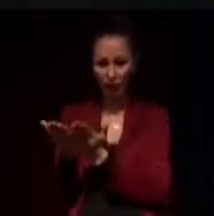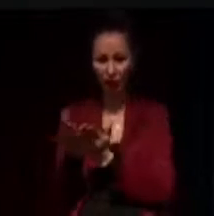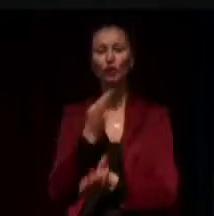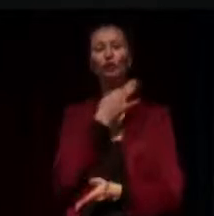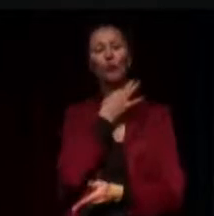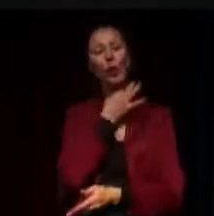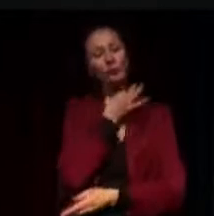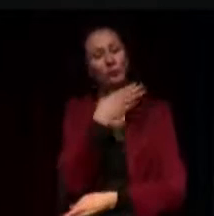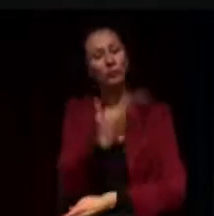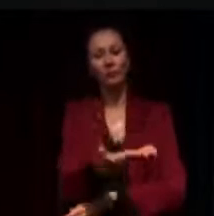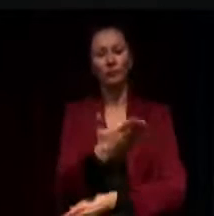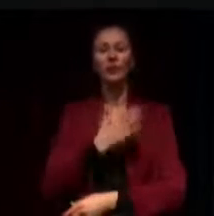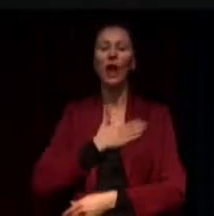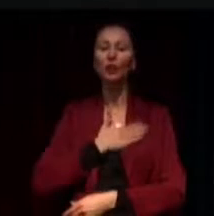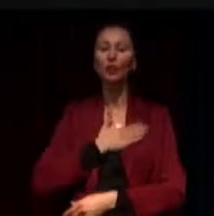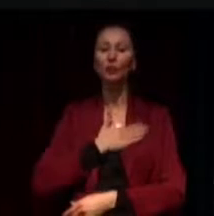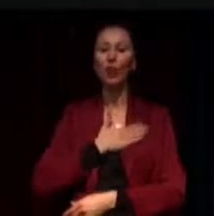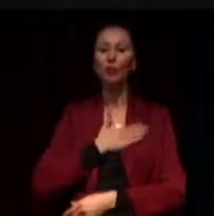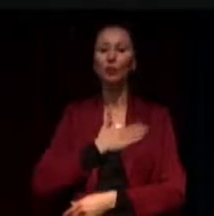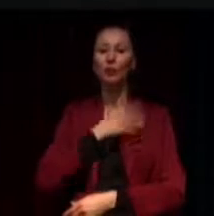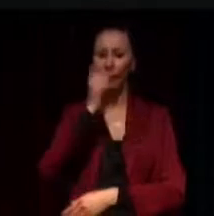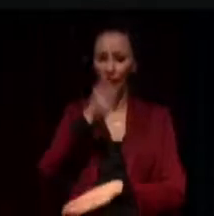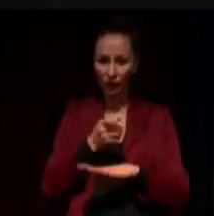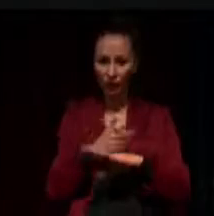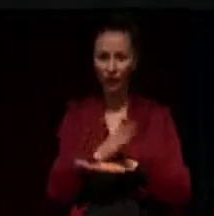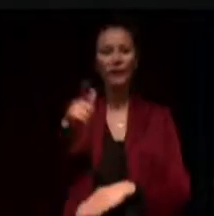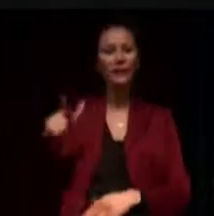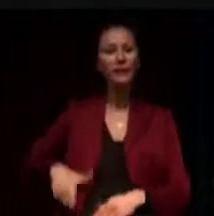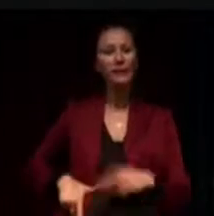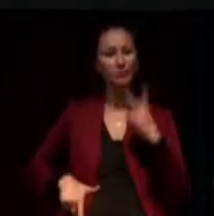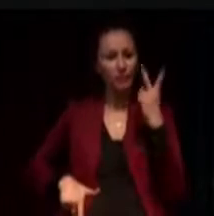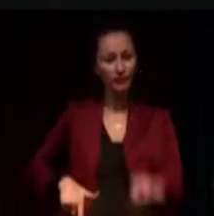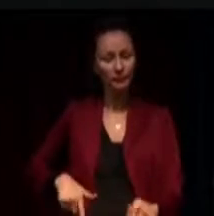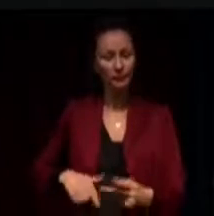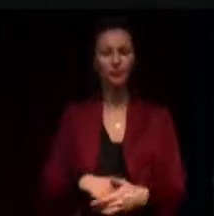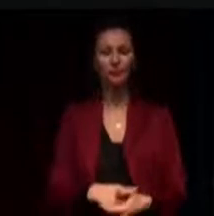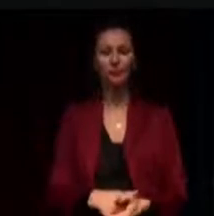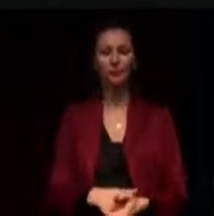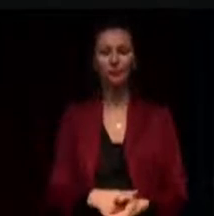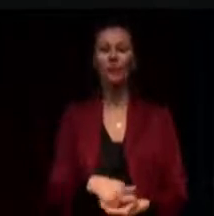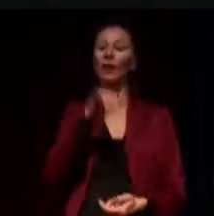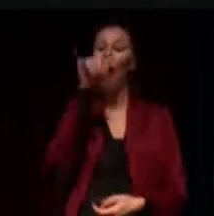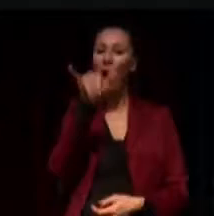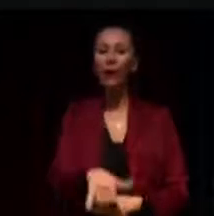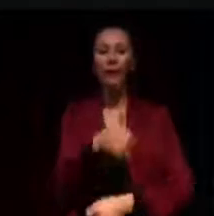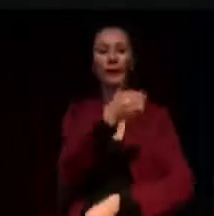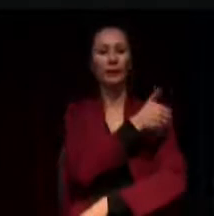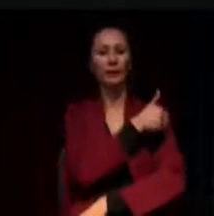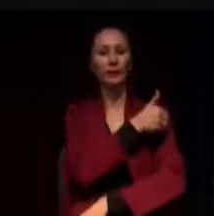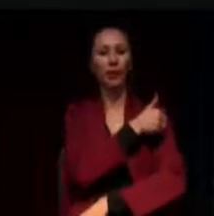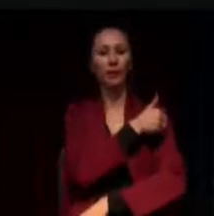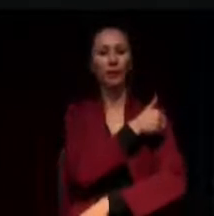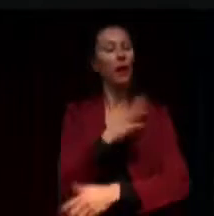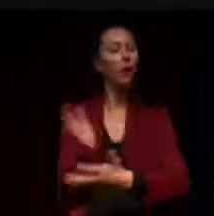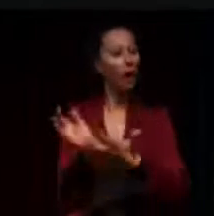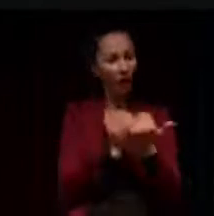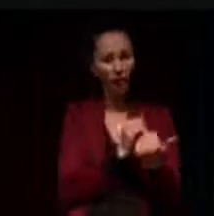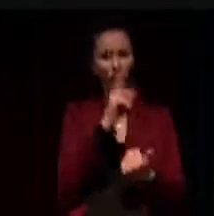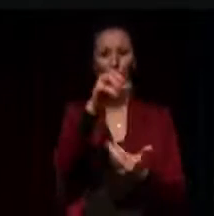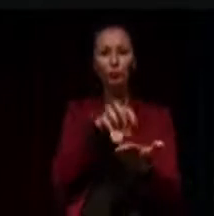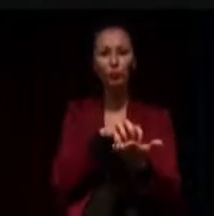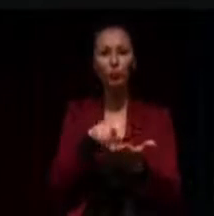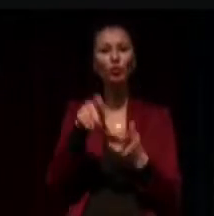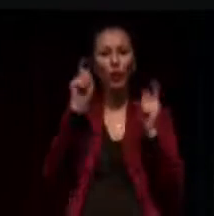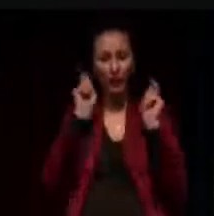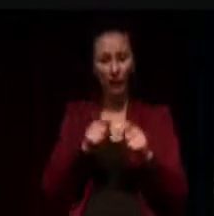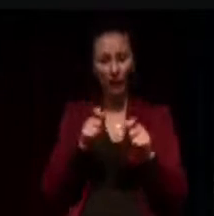şükran ve minnetlerimi soruyorum. Sağ olsunlar. Gerçekten İzmir'in hak ettiği hizmeti alabilecek bir bütçe